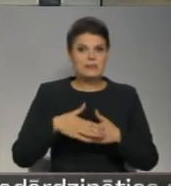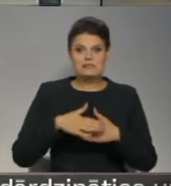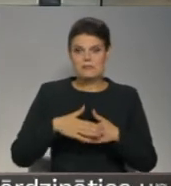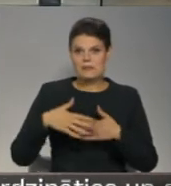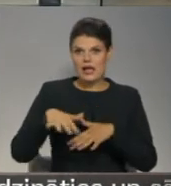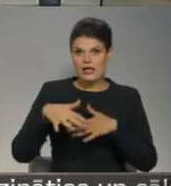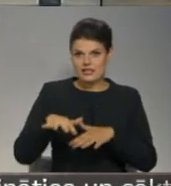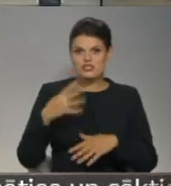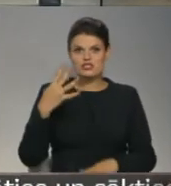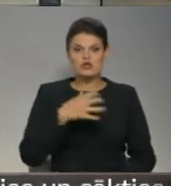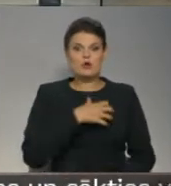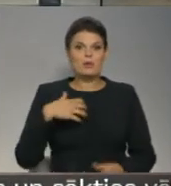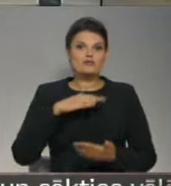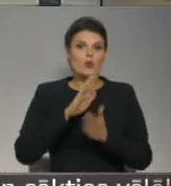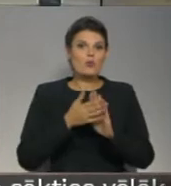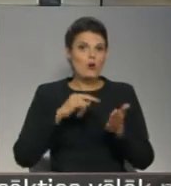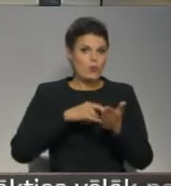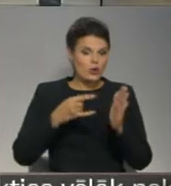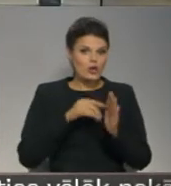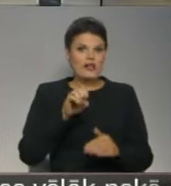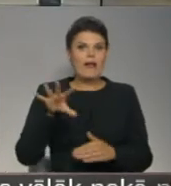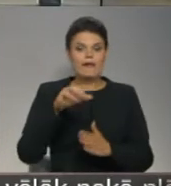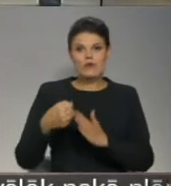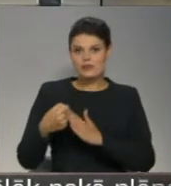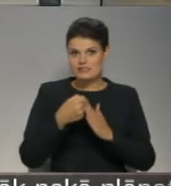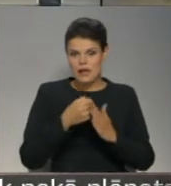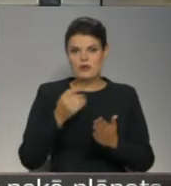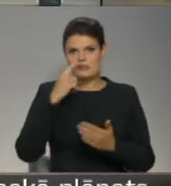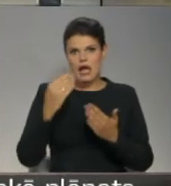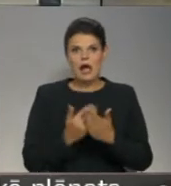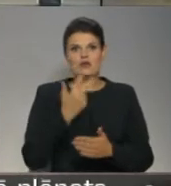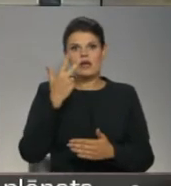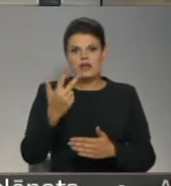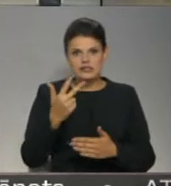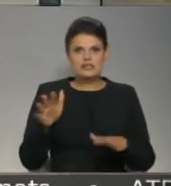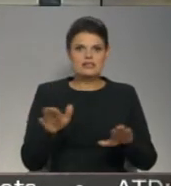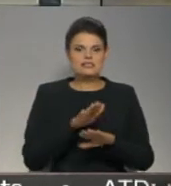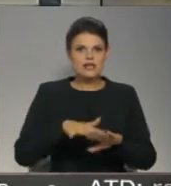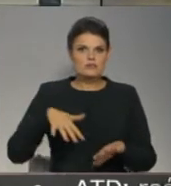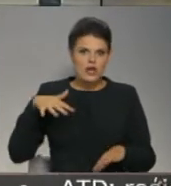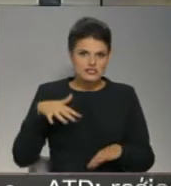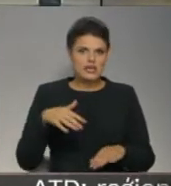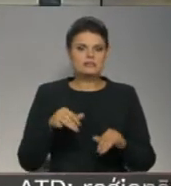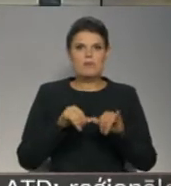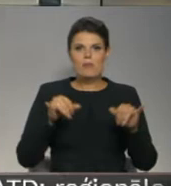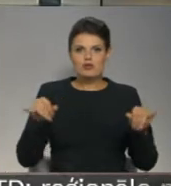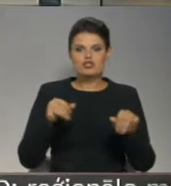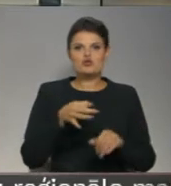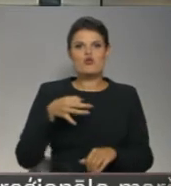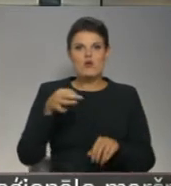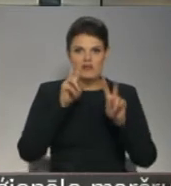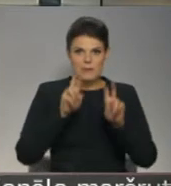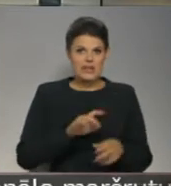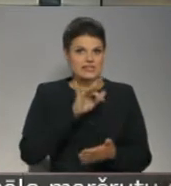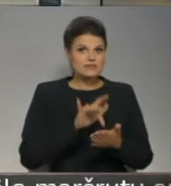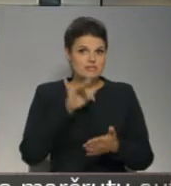piekrastē, 4 pašvaldību koprojektā ar Eiropas fonda atbalstu tiks atjaunotas 3 estrādes, paplašināts novadpētniecības centrs un veikti